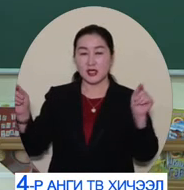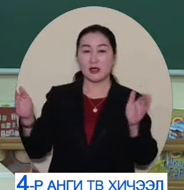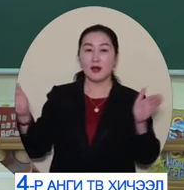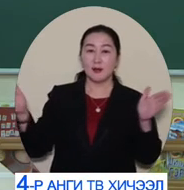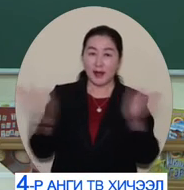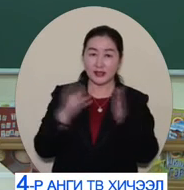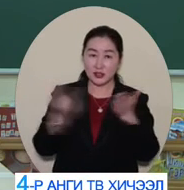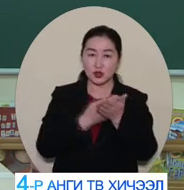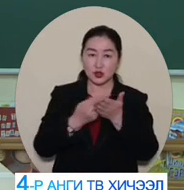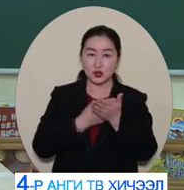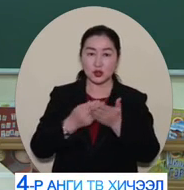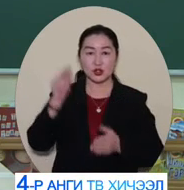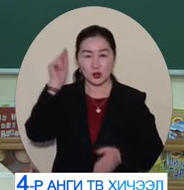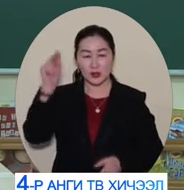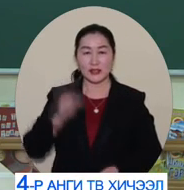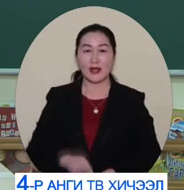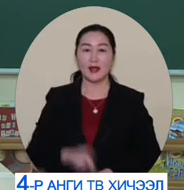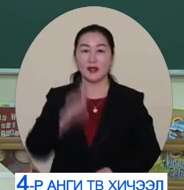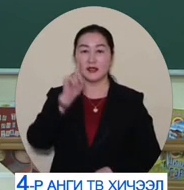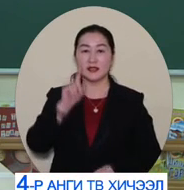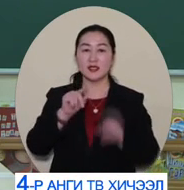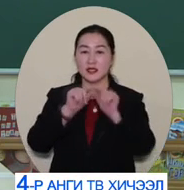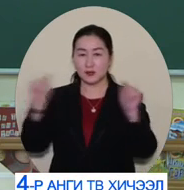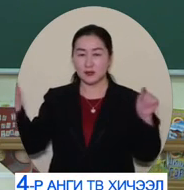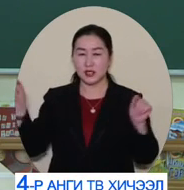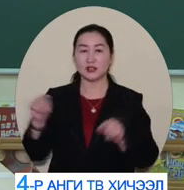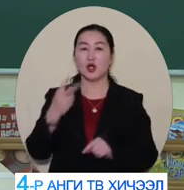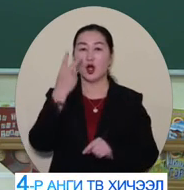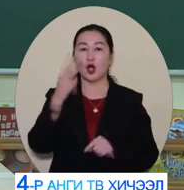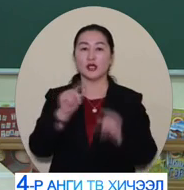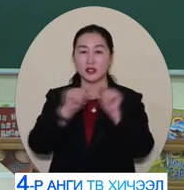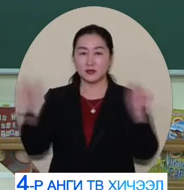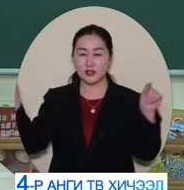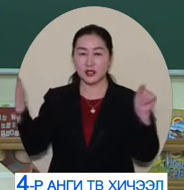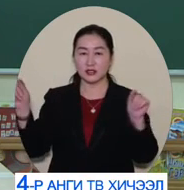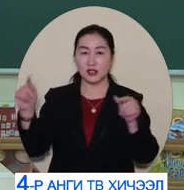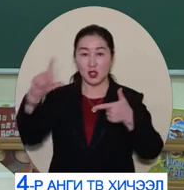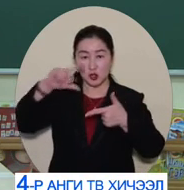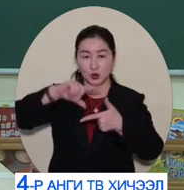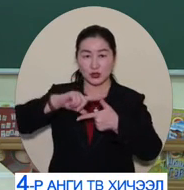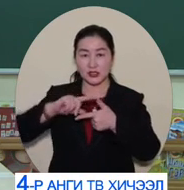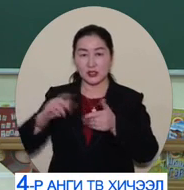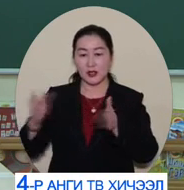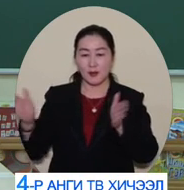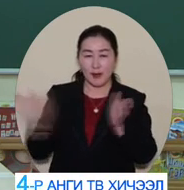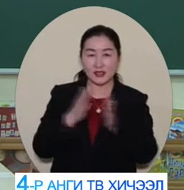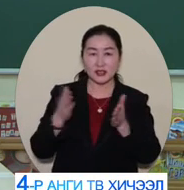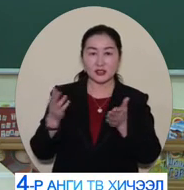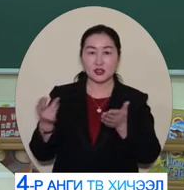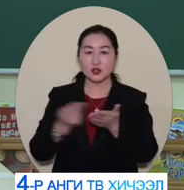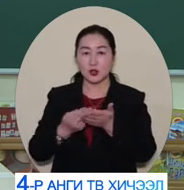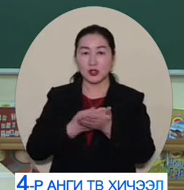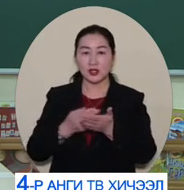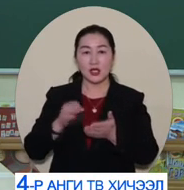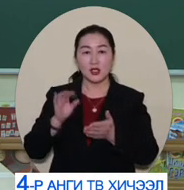хүүхдүүдээ. За, өнөөдрийн хичээл бол хэмжээг багасгаж зуръя гэсэн хичээл байгаа. За, нэг хэмжээст